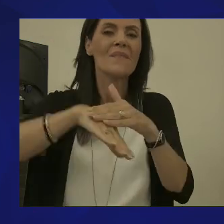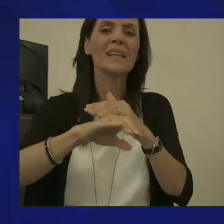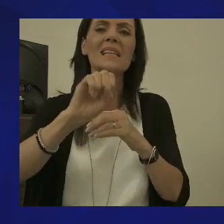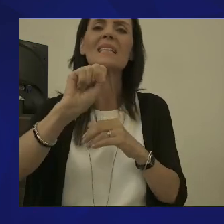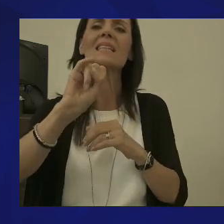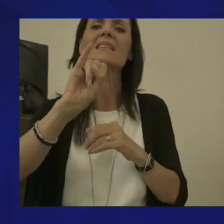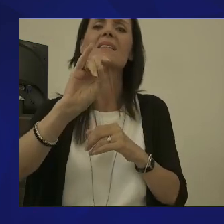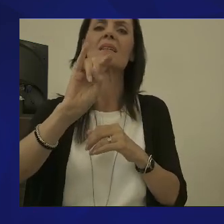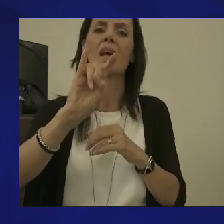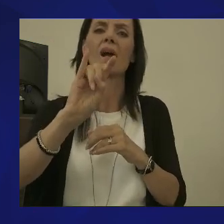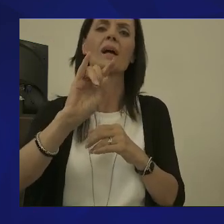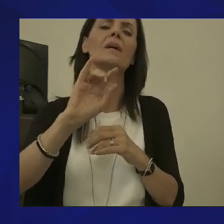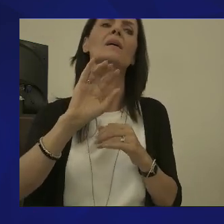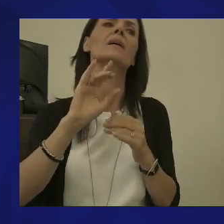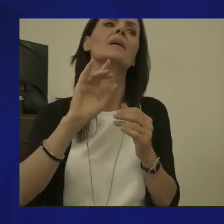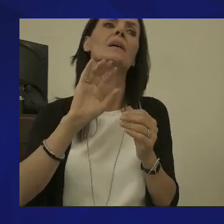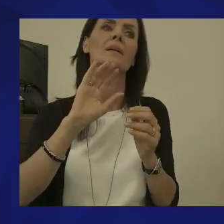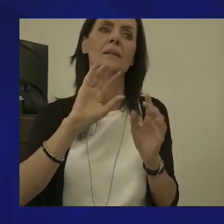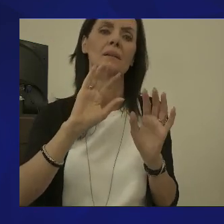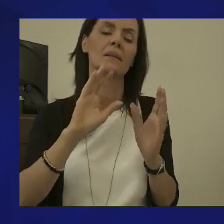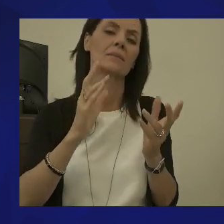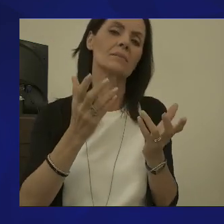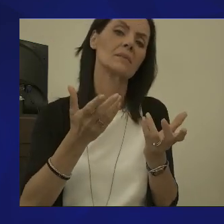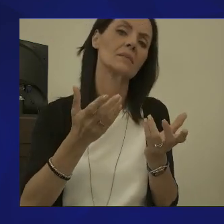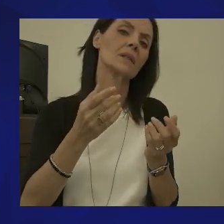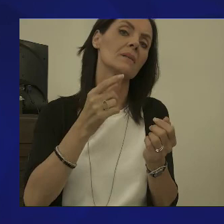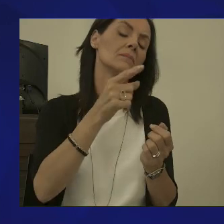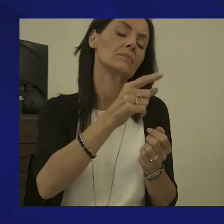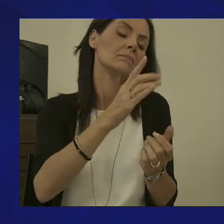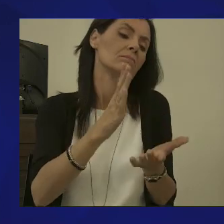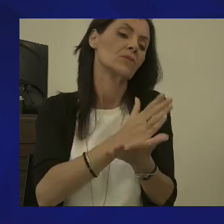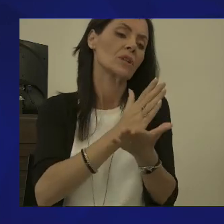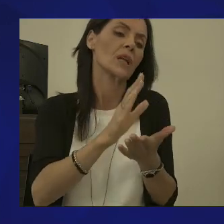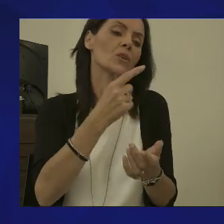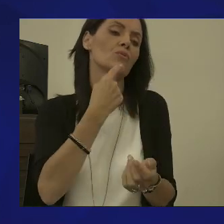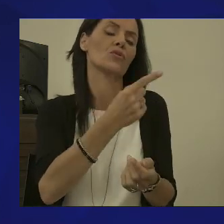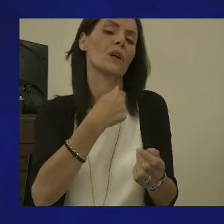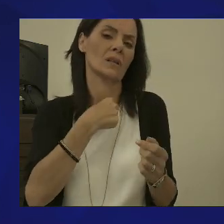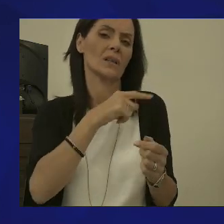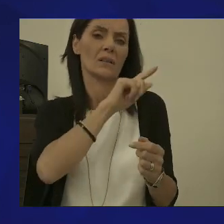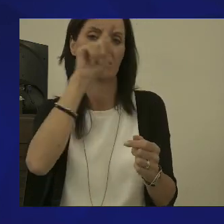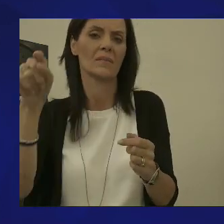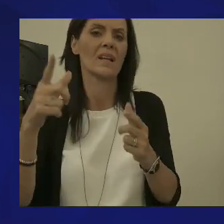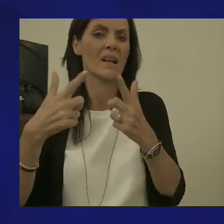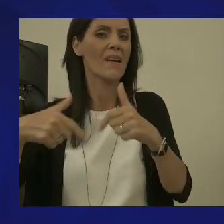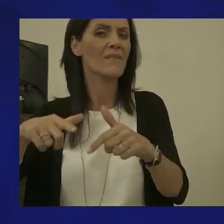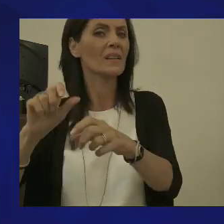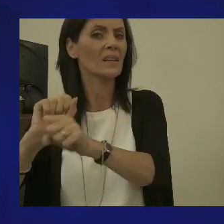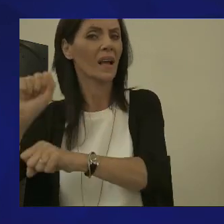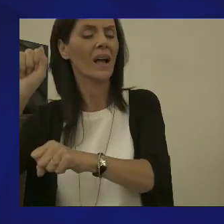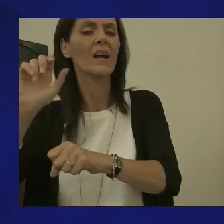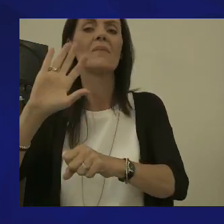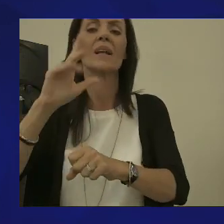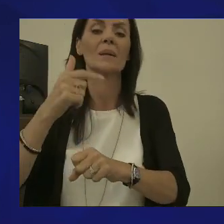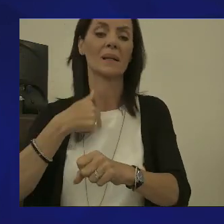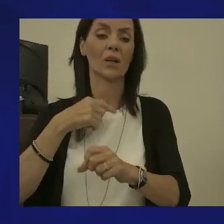אם אנחנו לא מביאים להצבעה את הסוגיה הזו, אז זה בסדר, שיחליט מה שהוא רוצה, אני אלך לוועדת ערר מחוזית, זה גם בסדר. אבל